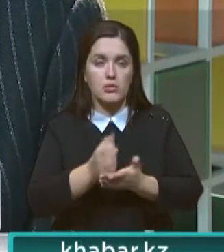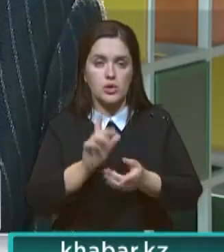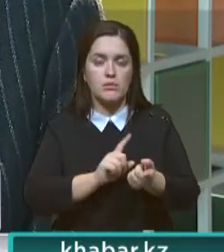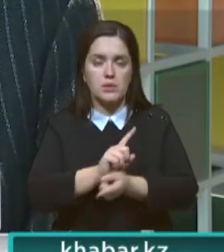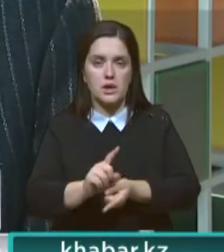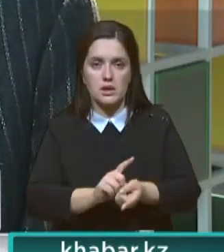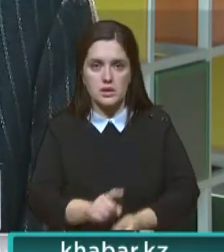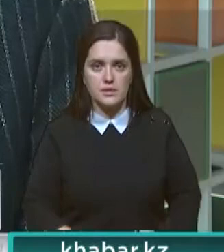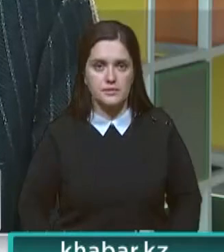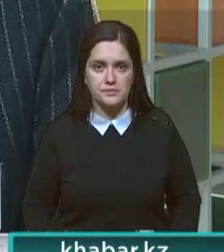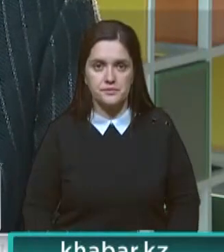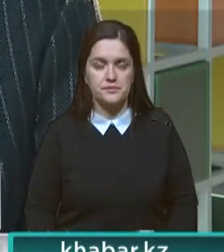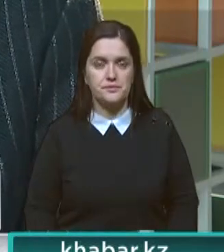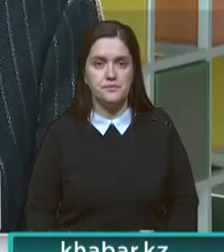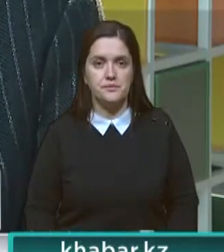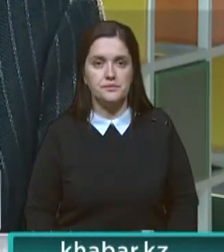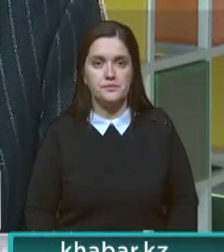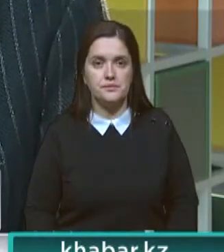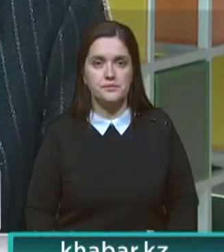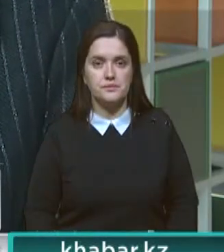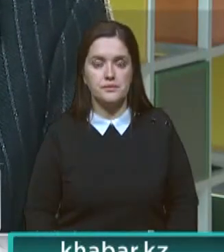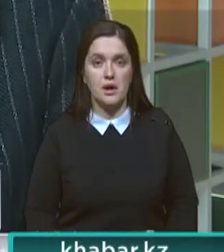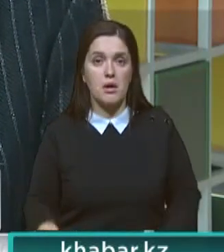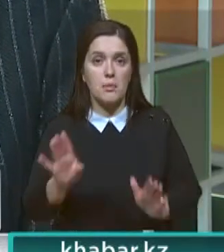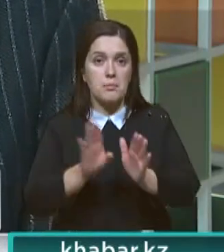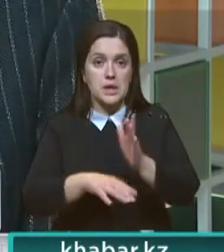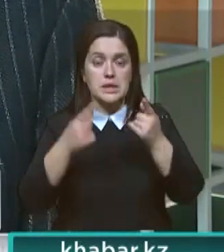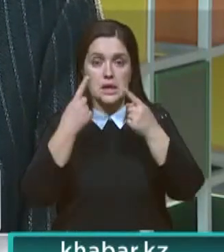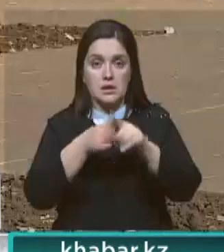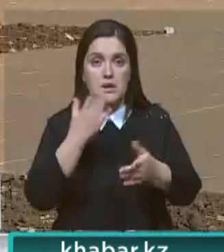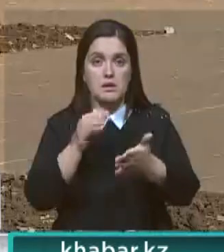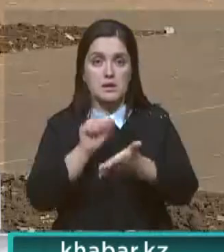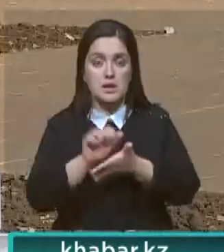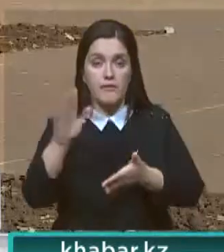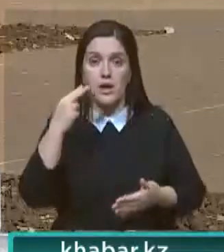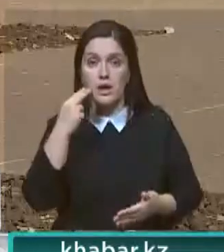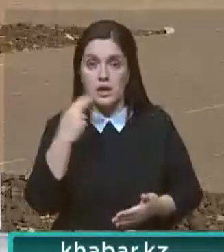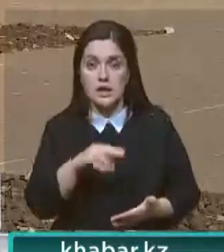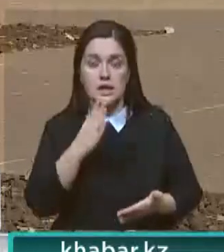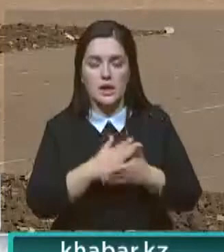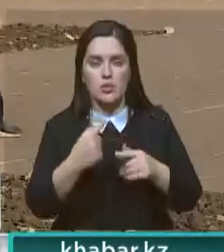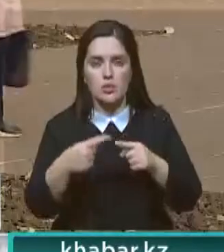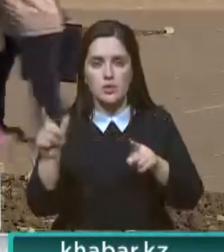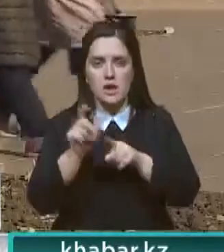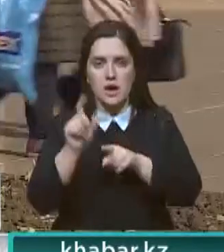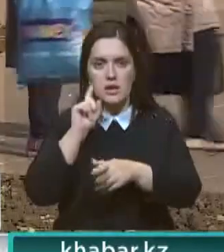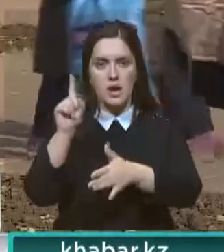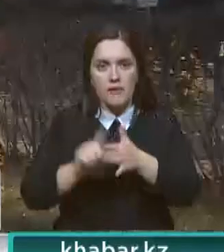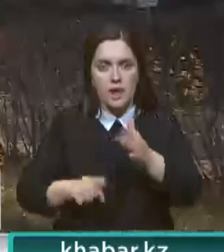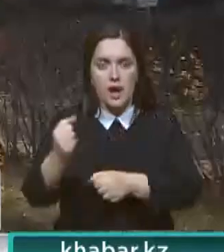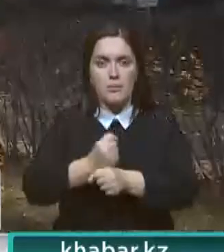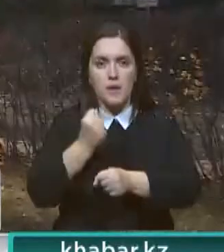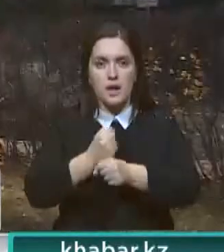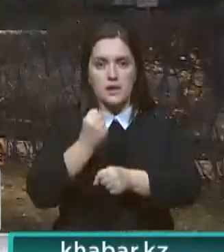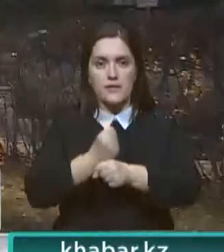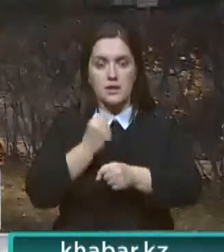применяться. А без техрегламента они могут садиться? Ну, если есть сертификат качества. Другими словами, доверяя производителю.